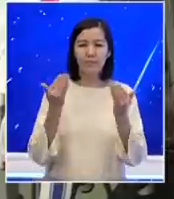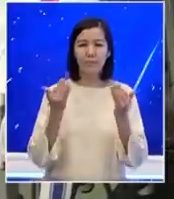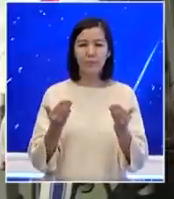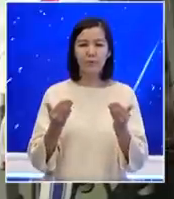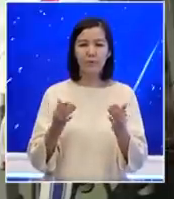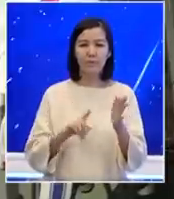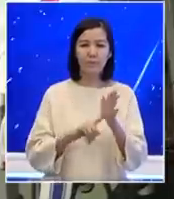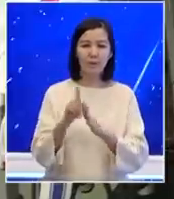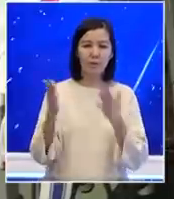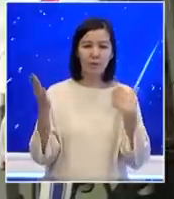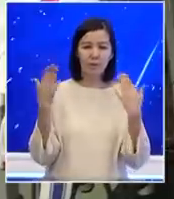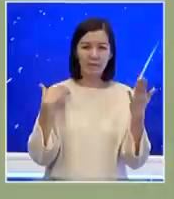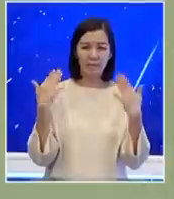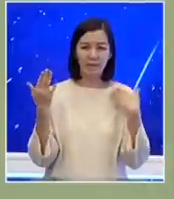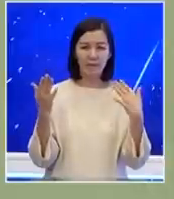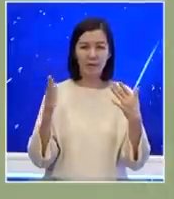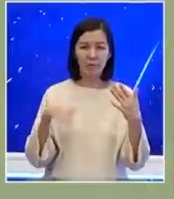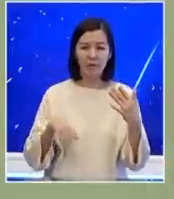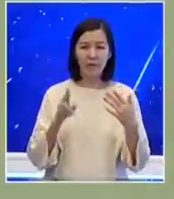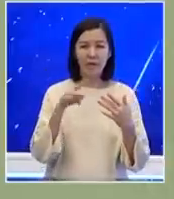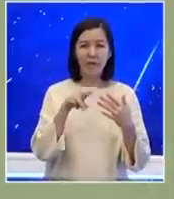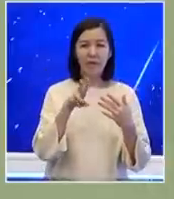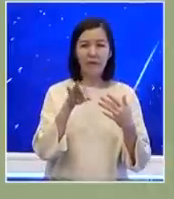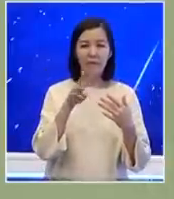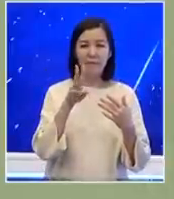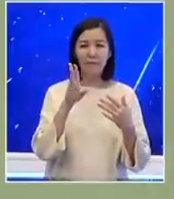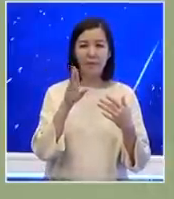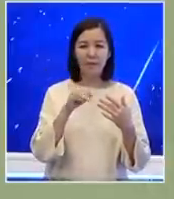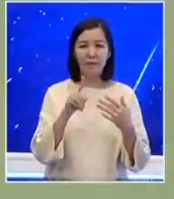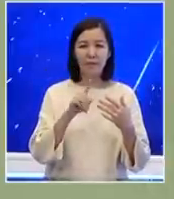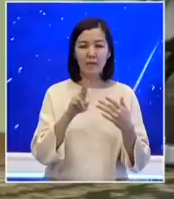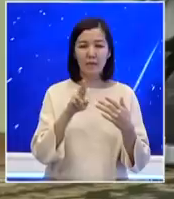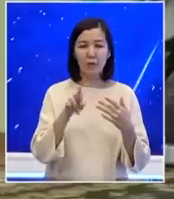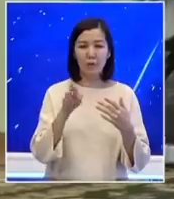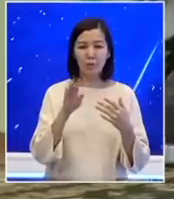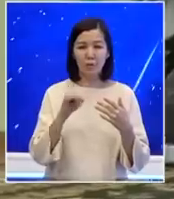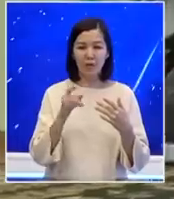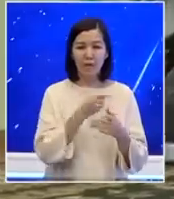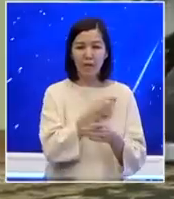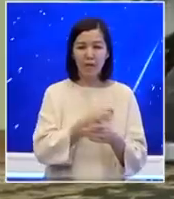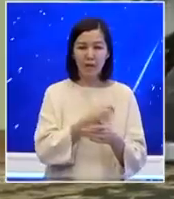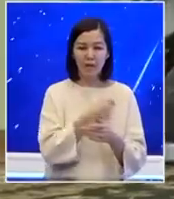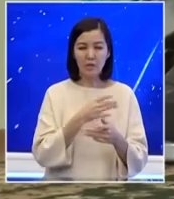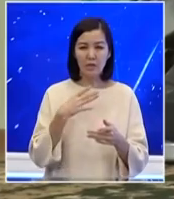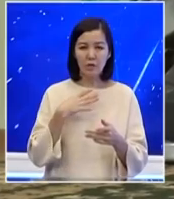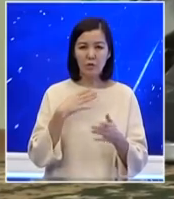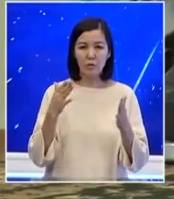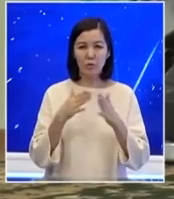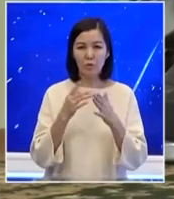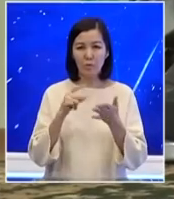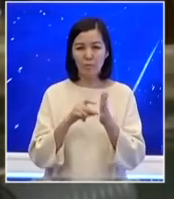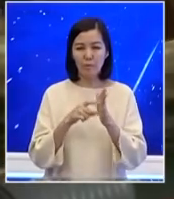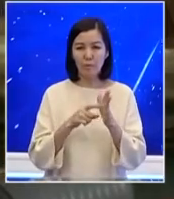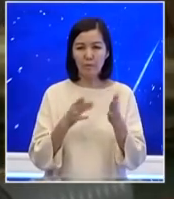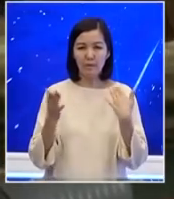и 10 минут резина. Дмитрий Хигай дзюдо күресінен облыстық жастар құрамасының аға жаттықтырушысы. Ол үйінің бір бөлмесін дайындық